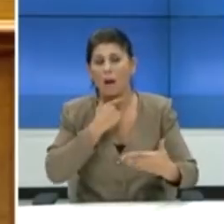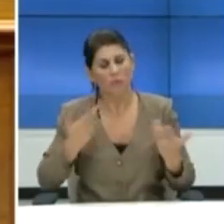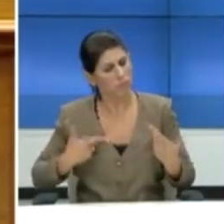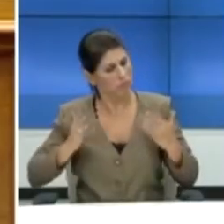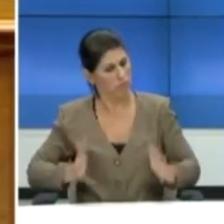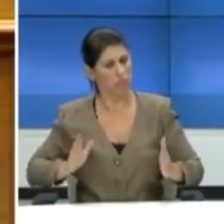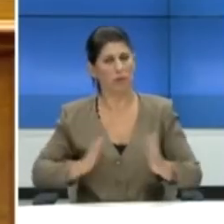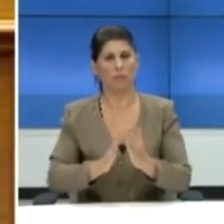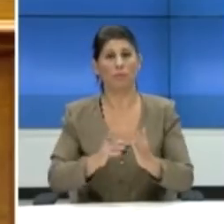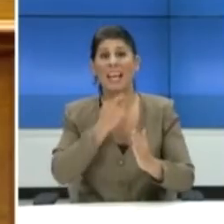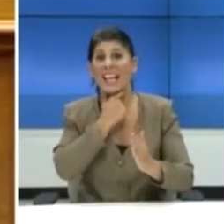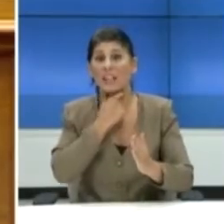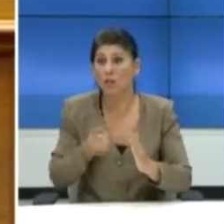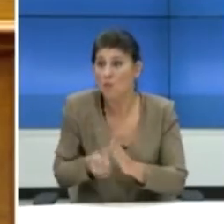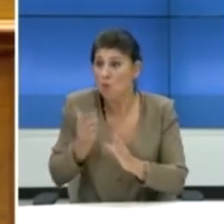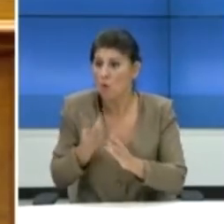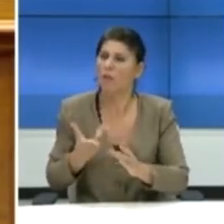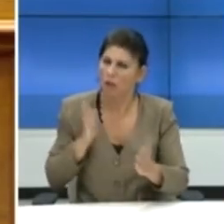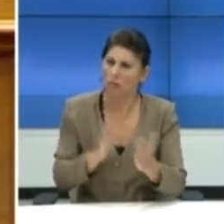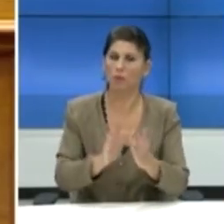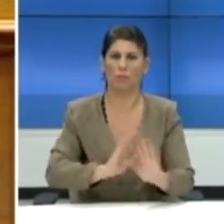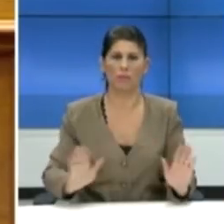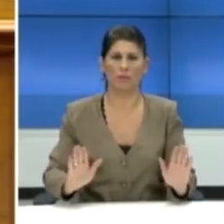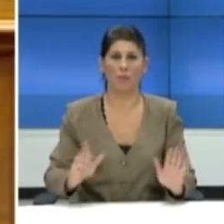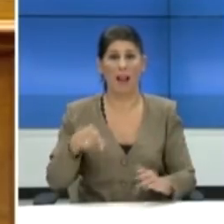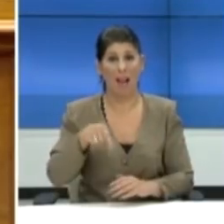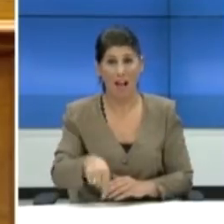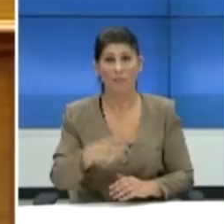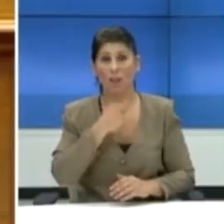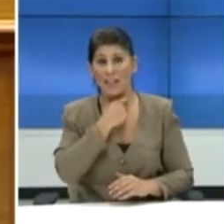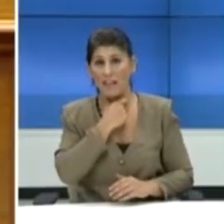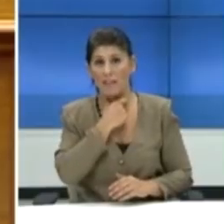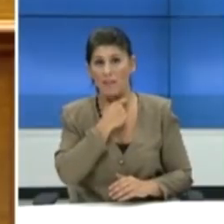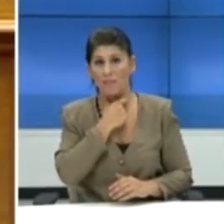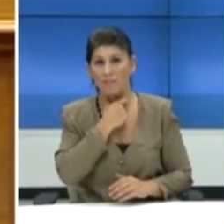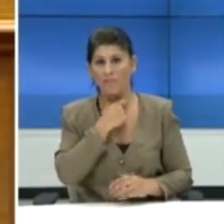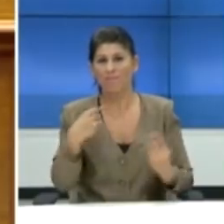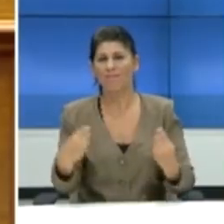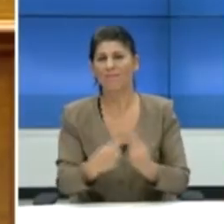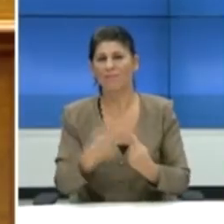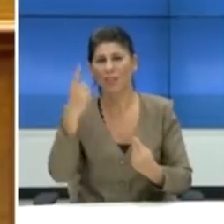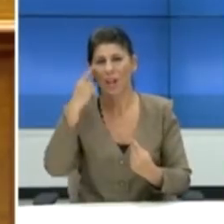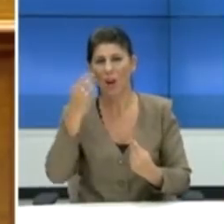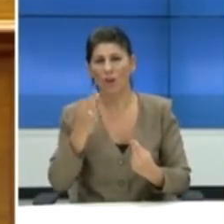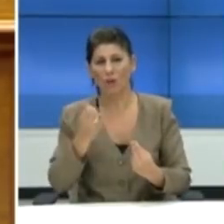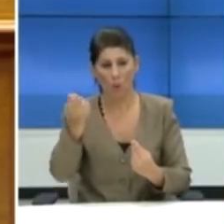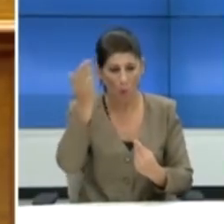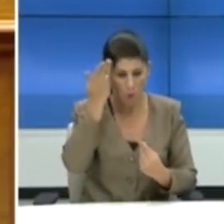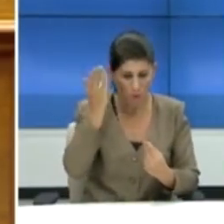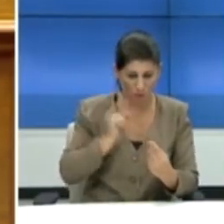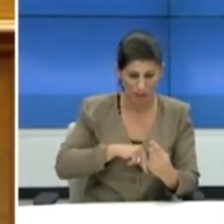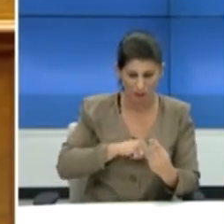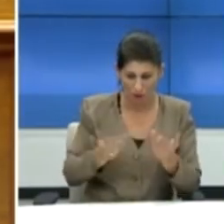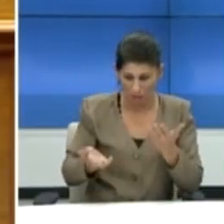ανάγκες αλλά και οι έκτακτες. Όμως αυτή η ανάγκη συγκρούεται με τη λογική του